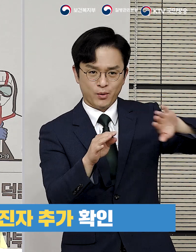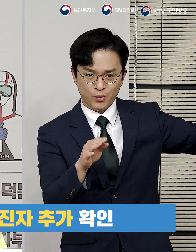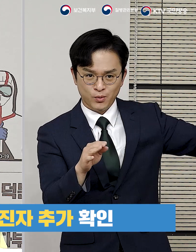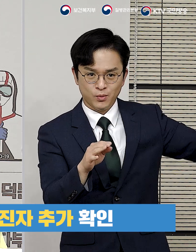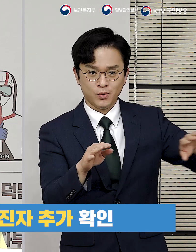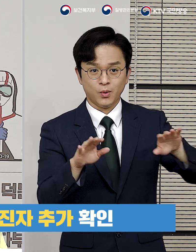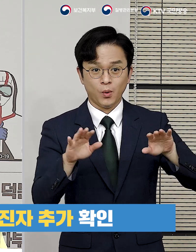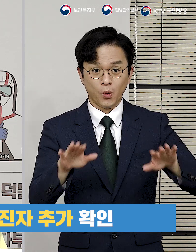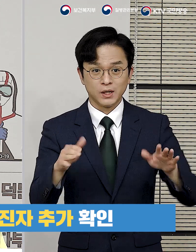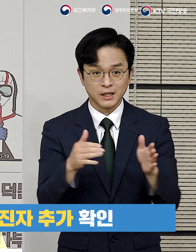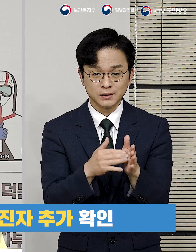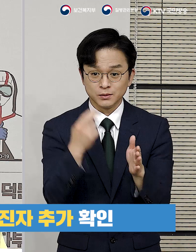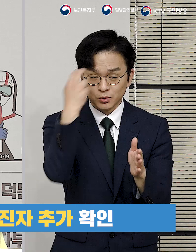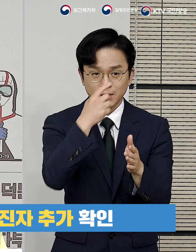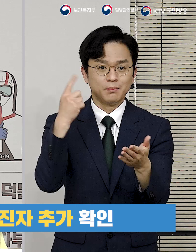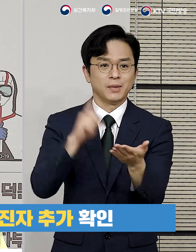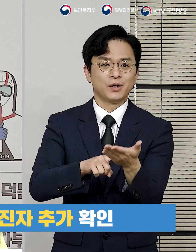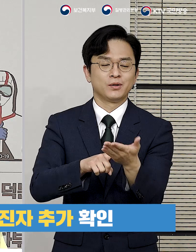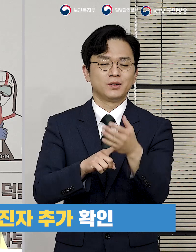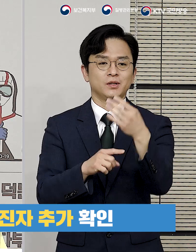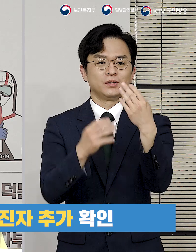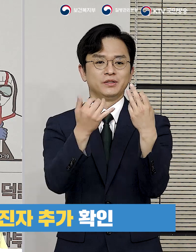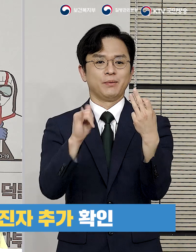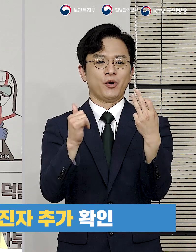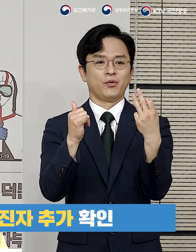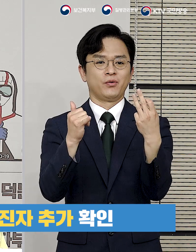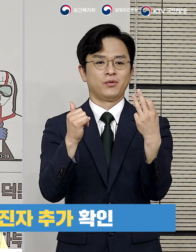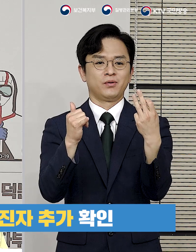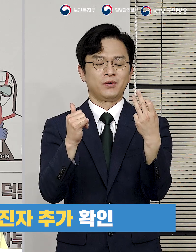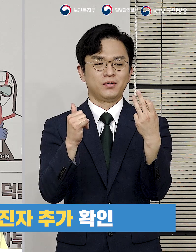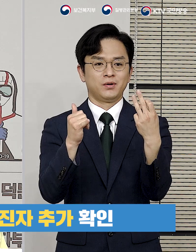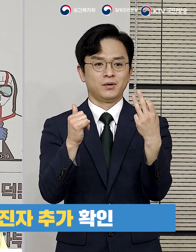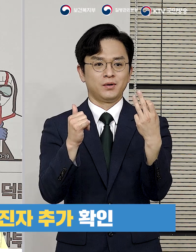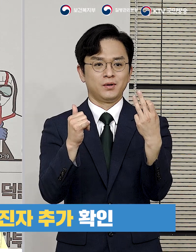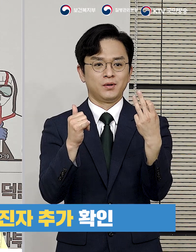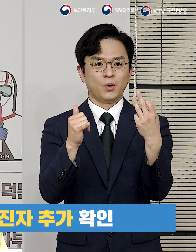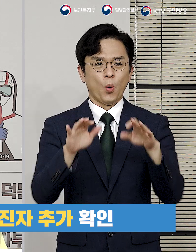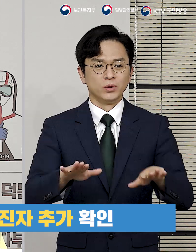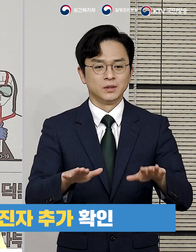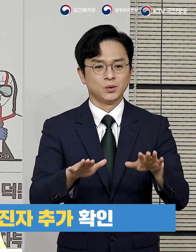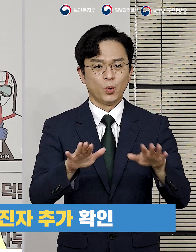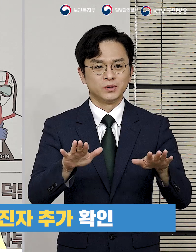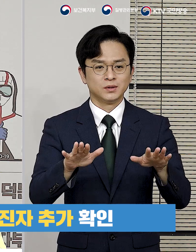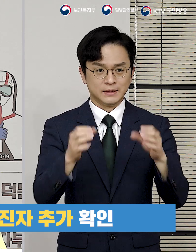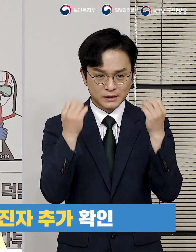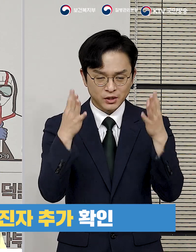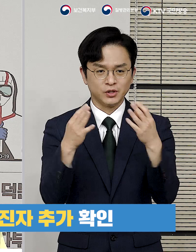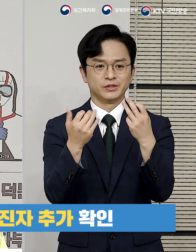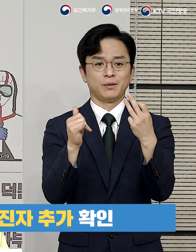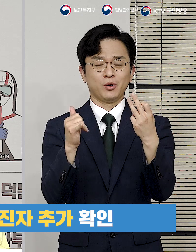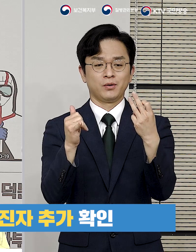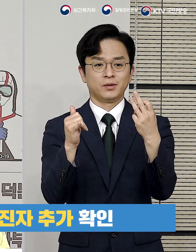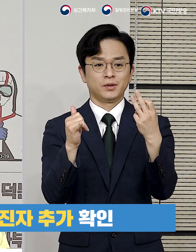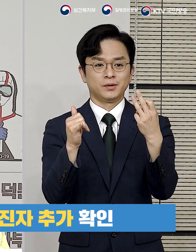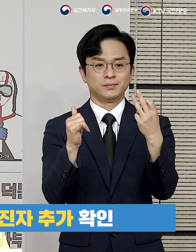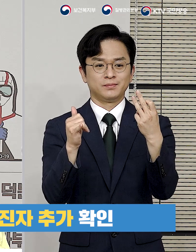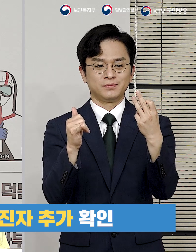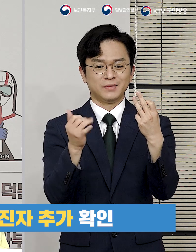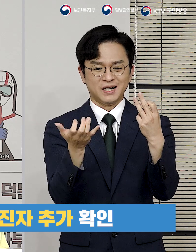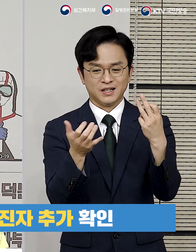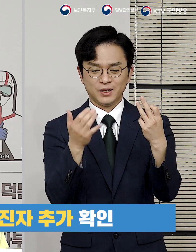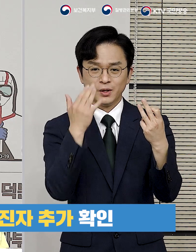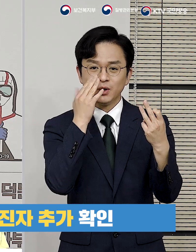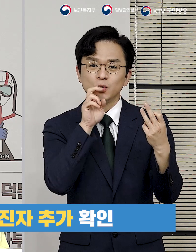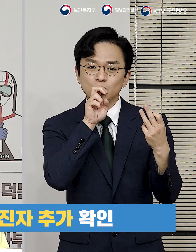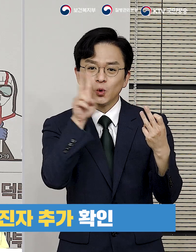오늘 0시 이후에 추가적으로 현재까지 13명의 확진자가 확인되었습니다. 이 건